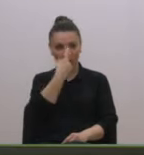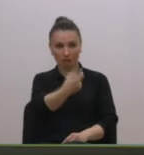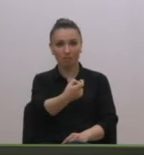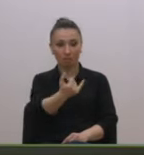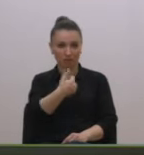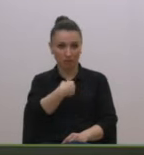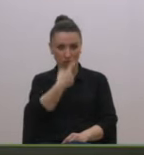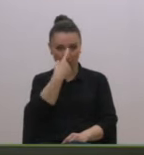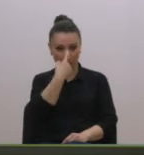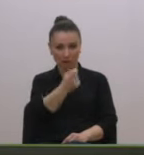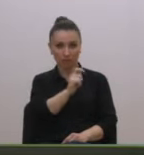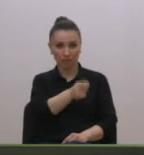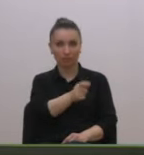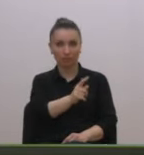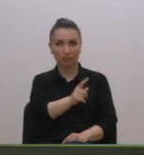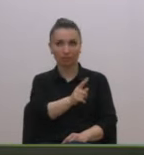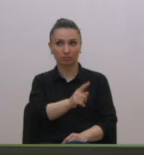გაძლევთ გაფრთხილებას.